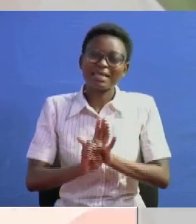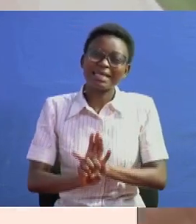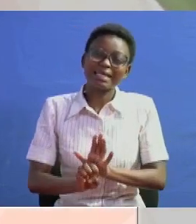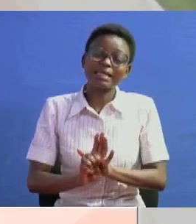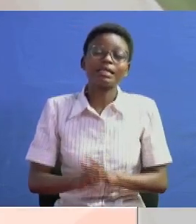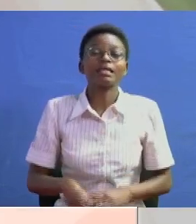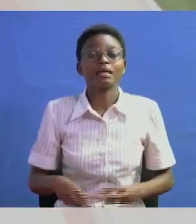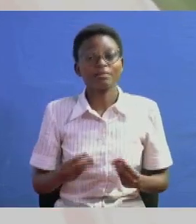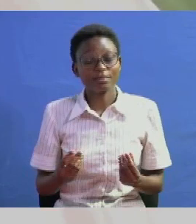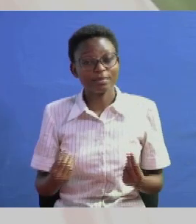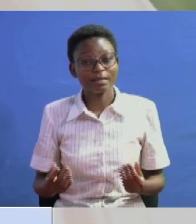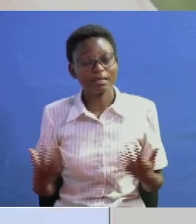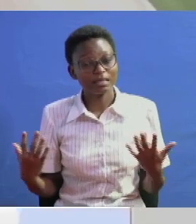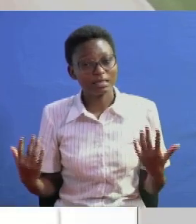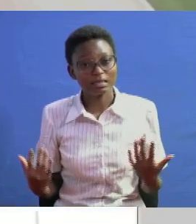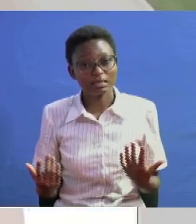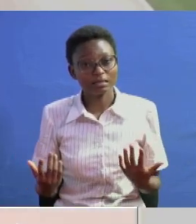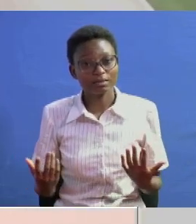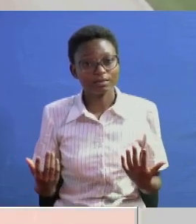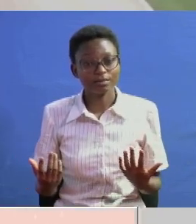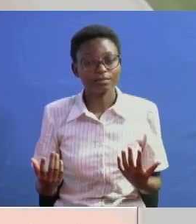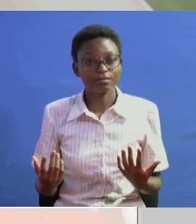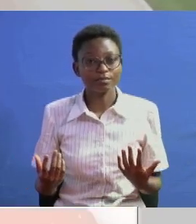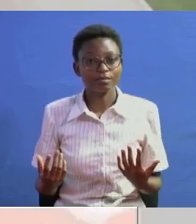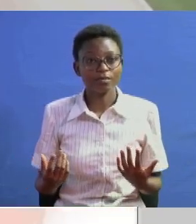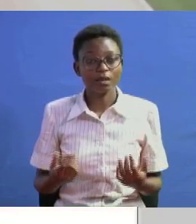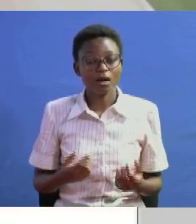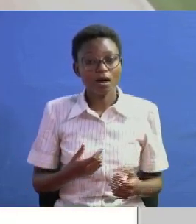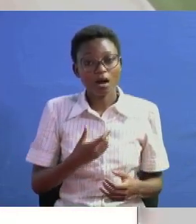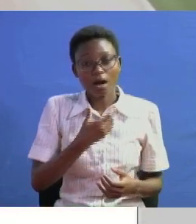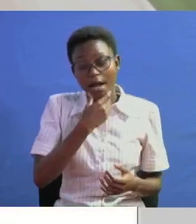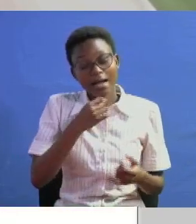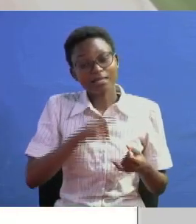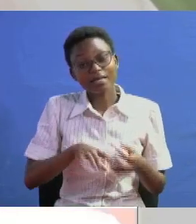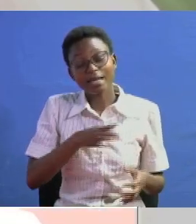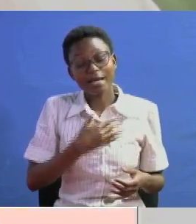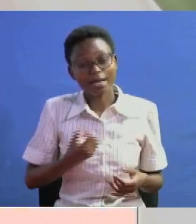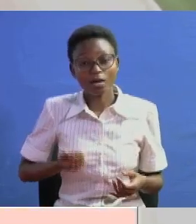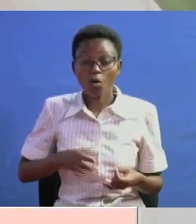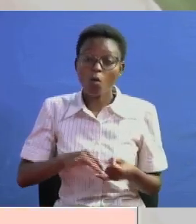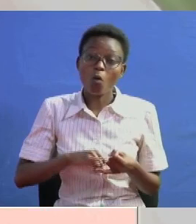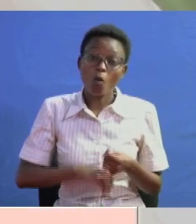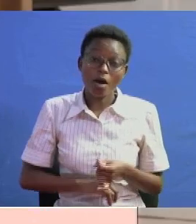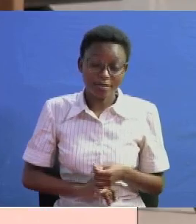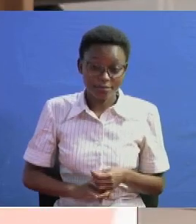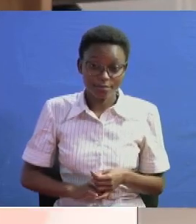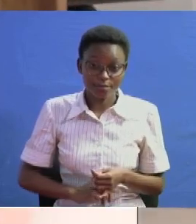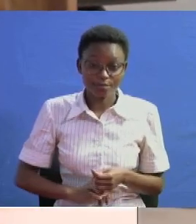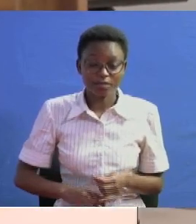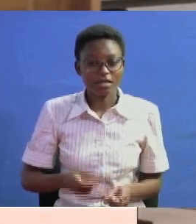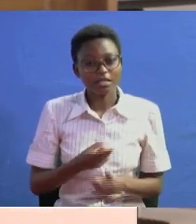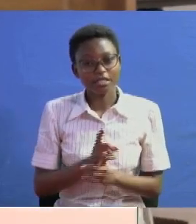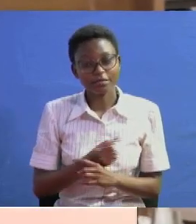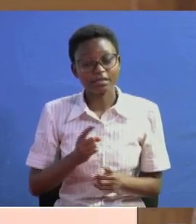Kila nyumba pale wako watu wanaishi. Bwana na bibi, kila mara kwa sangini naweza kuwa na tofauti ya maoni.